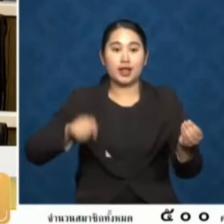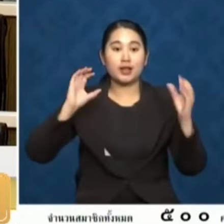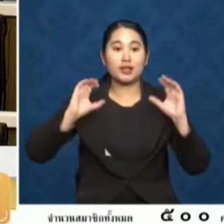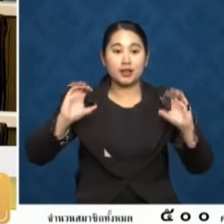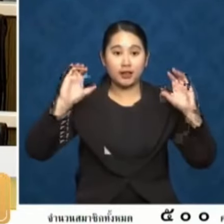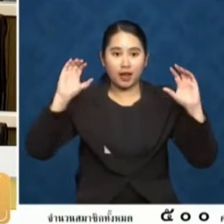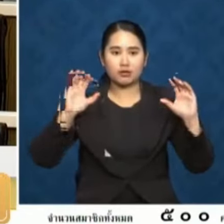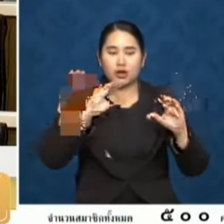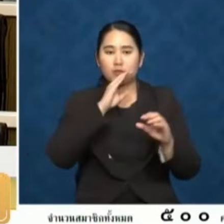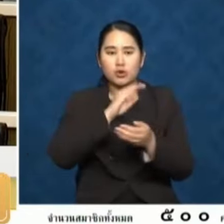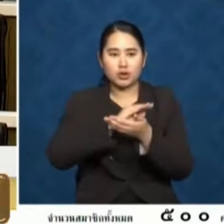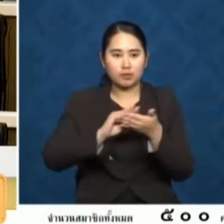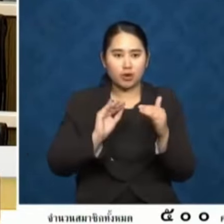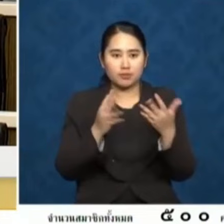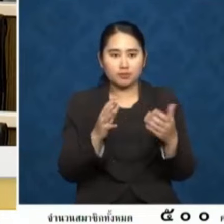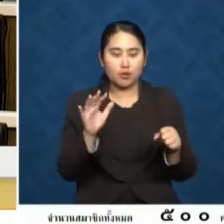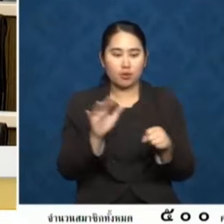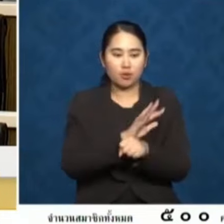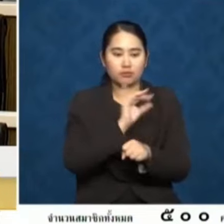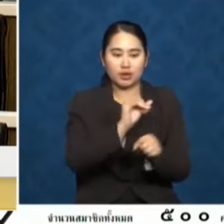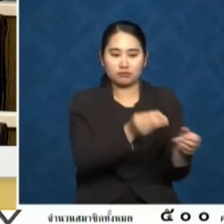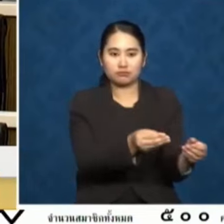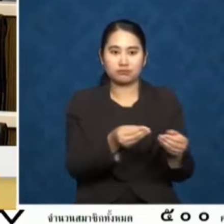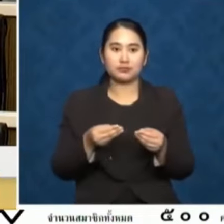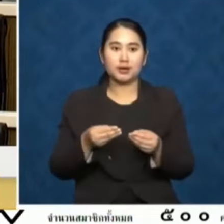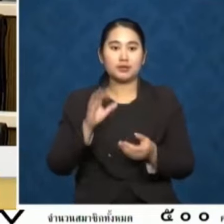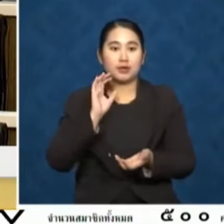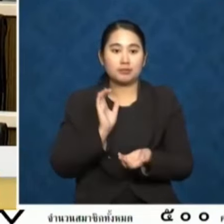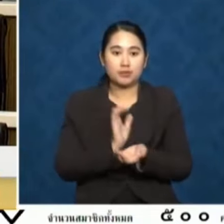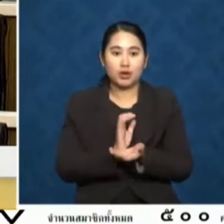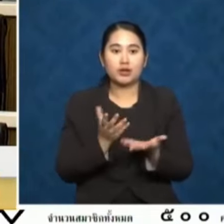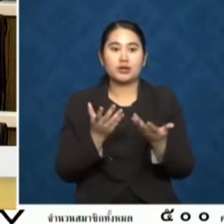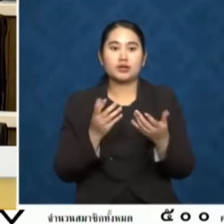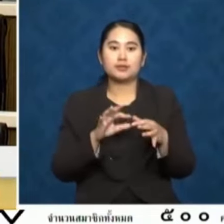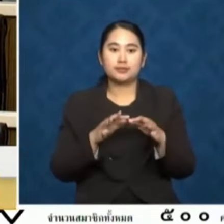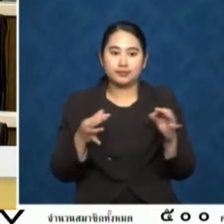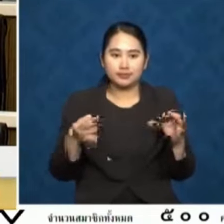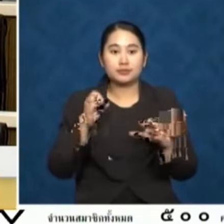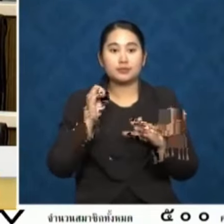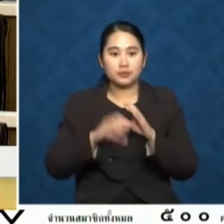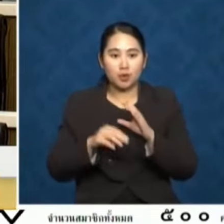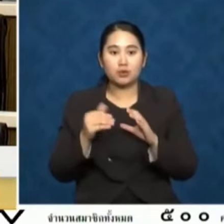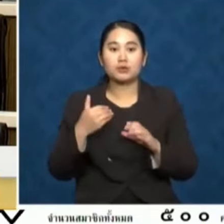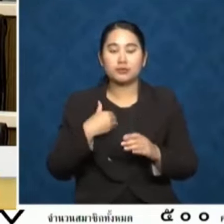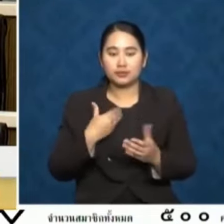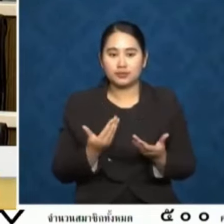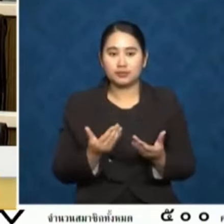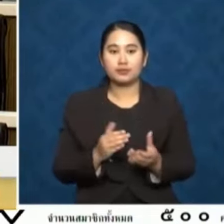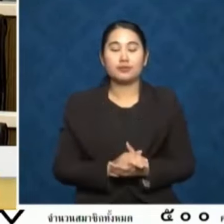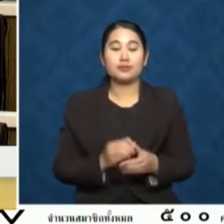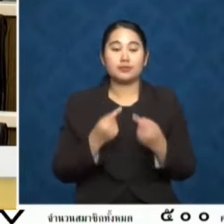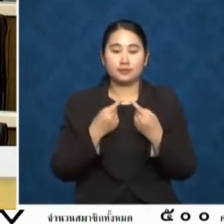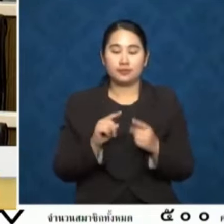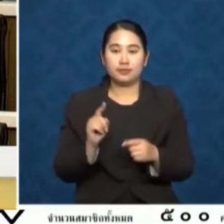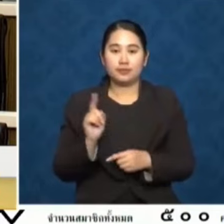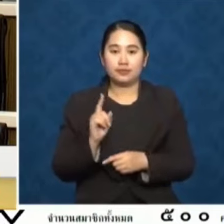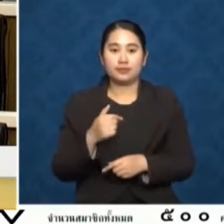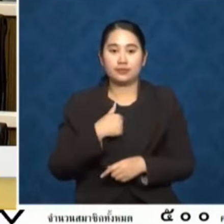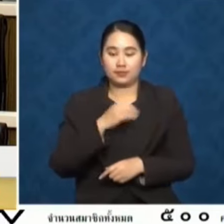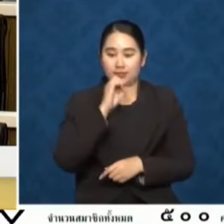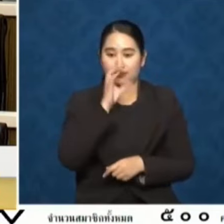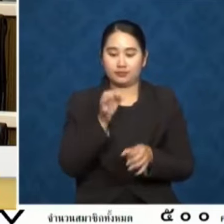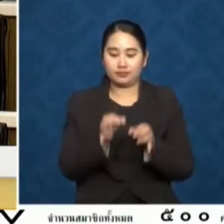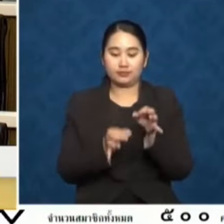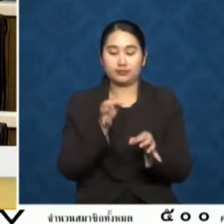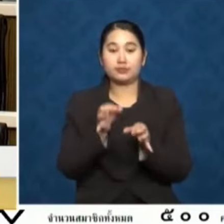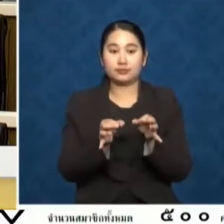ถึงศาลแล้วก็ไม่สามารถที่จะดำเนินคดีได้แต่ท่านประธานครับผมต้องกราบเรีย